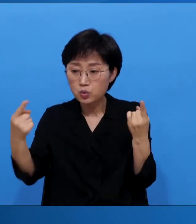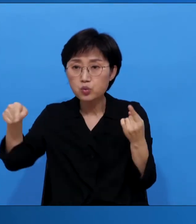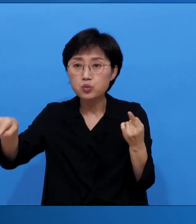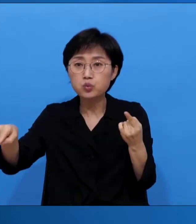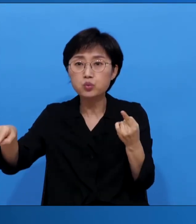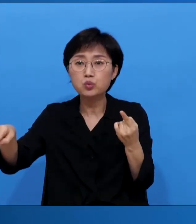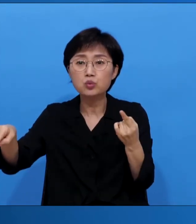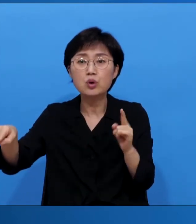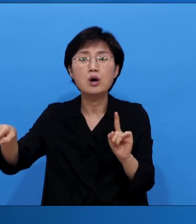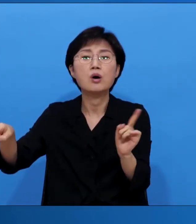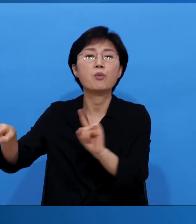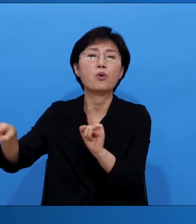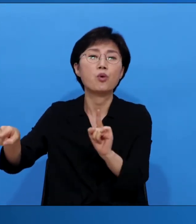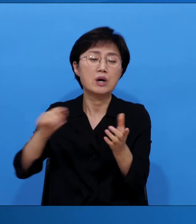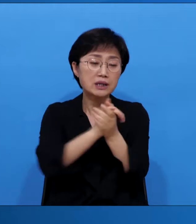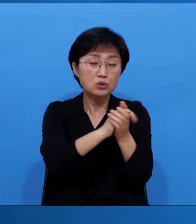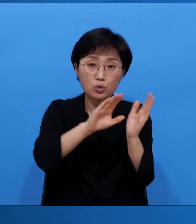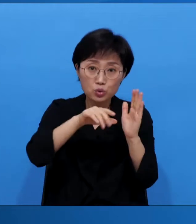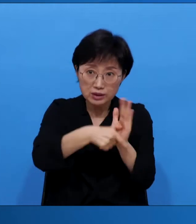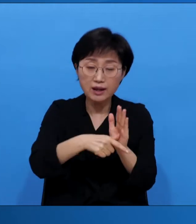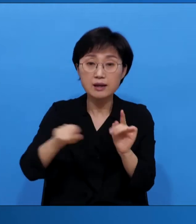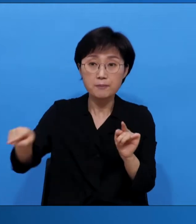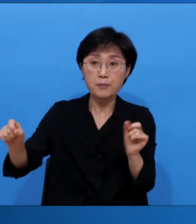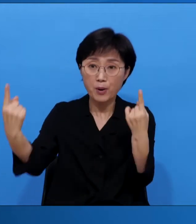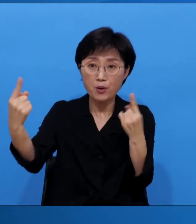바로 praying, 그 시간에 at that very moment,